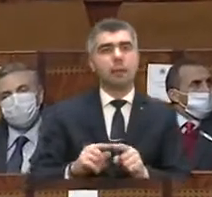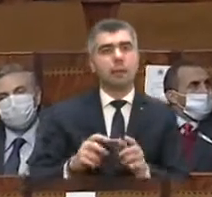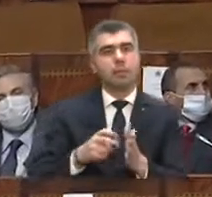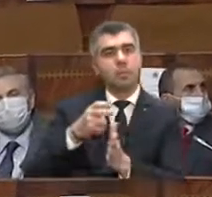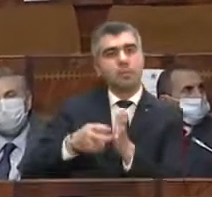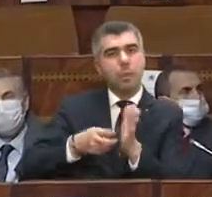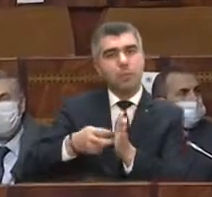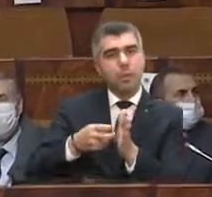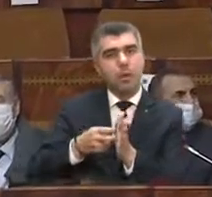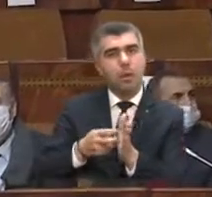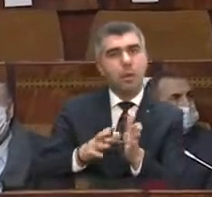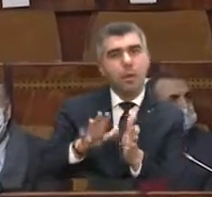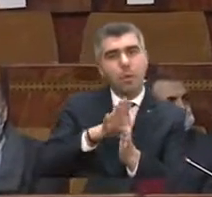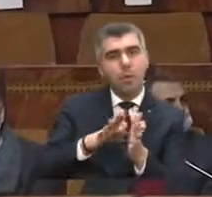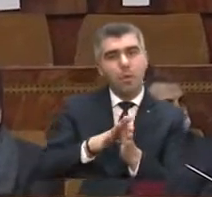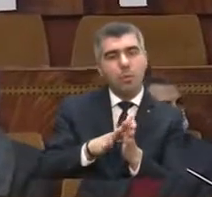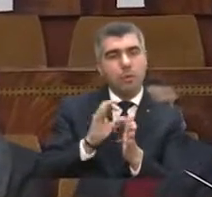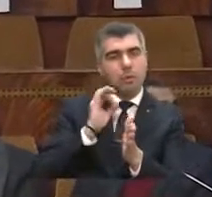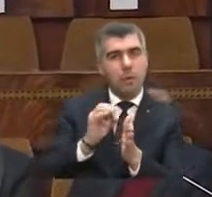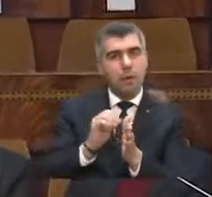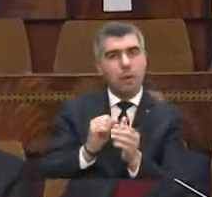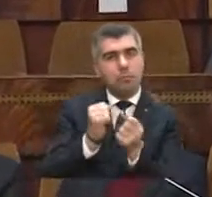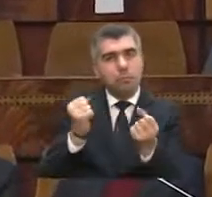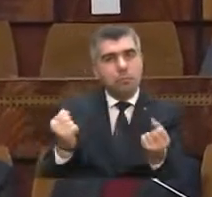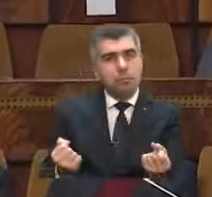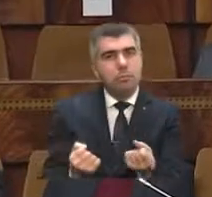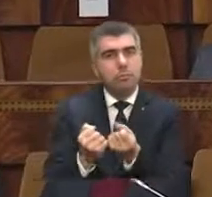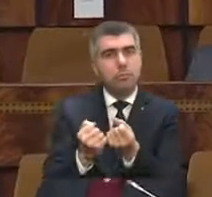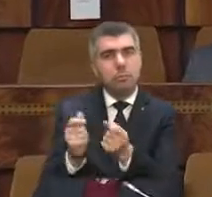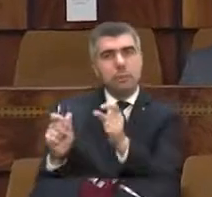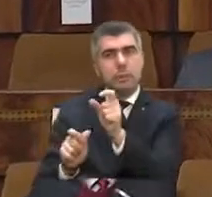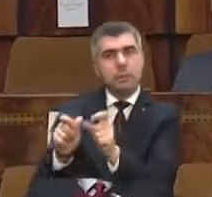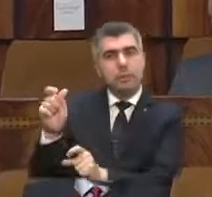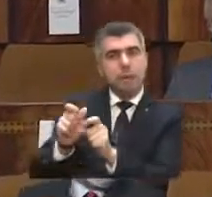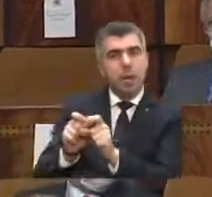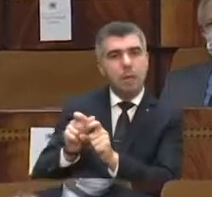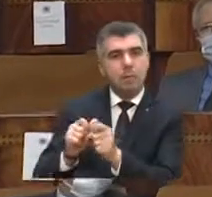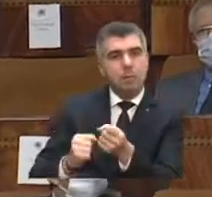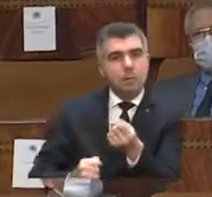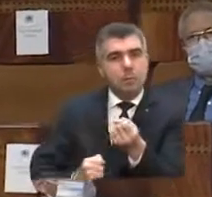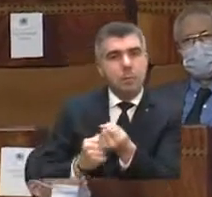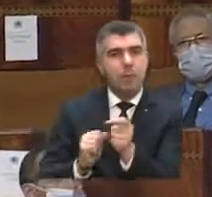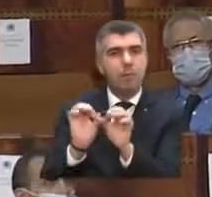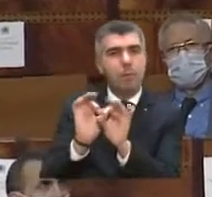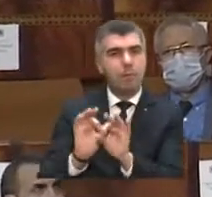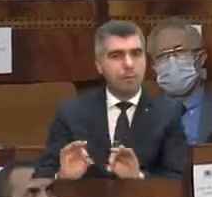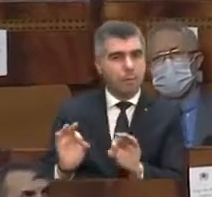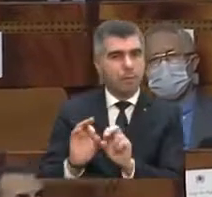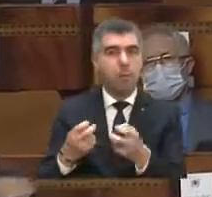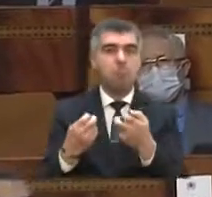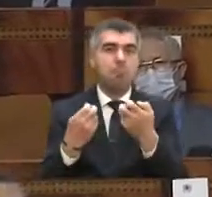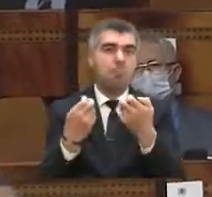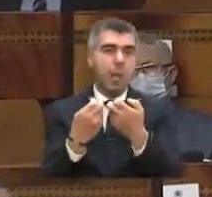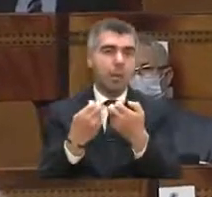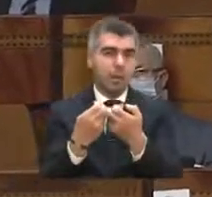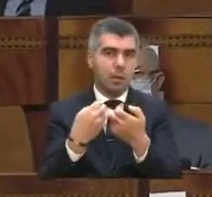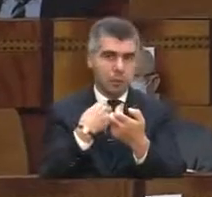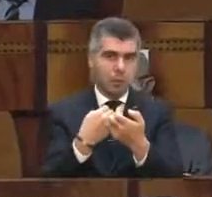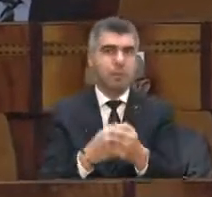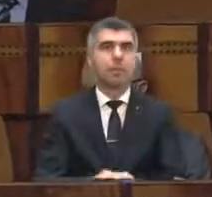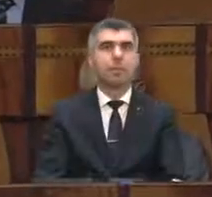الحديدية لا تواكب النمو الديموغرافي اللي كاين في بلادنا هسا. فعلى سبيل المثال هاد لي فيل